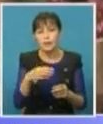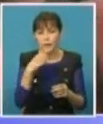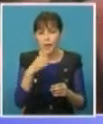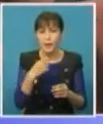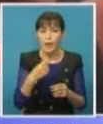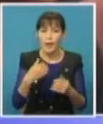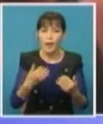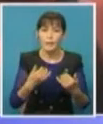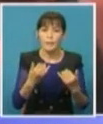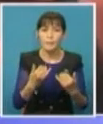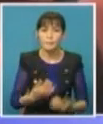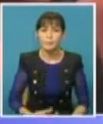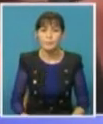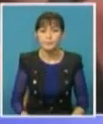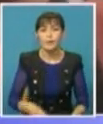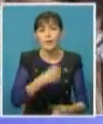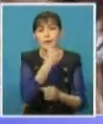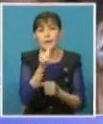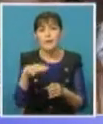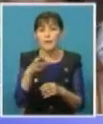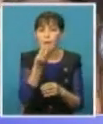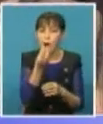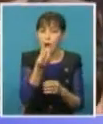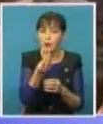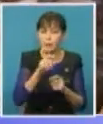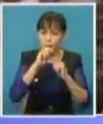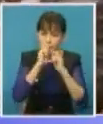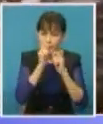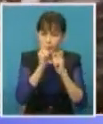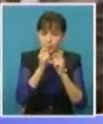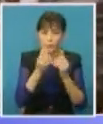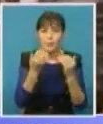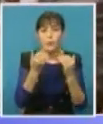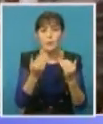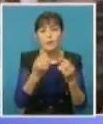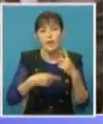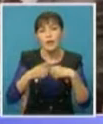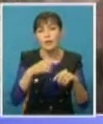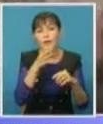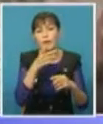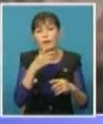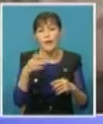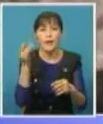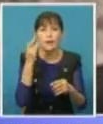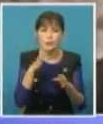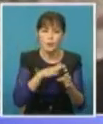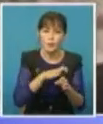арнаймын. Байқау жеңімпаздарының барлығына қомақты қаржылай сыйлықтар табысталды. Бұл байқау алдағы уақытта дәстүрлі түрде